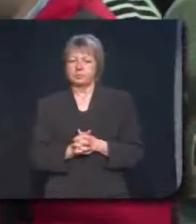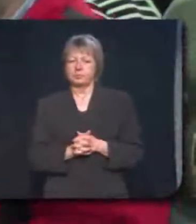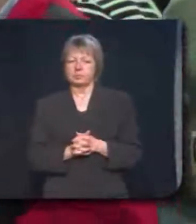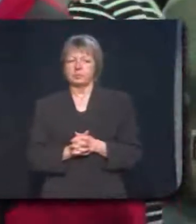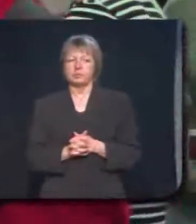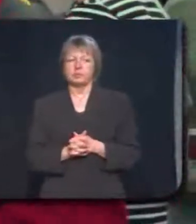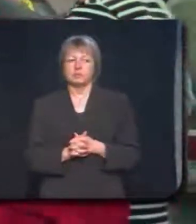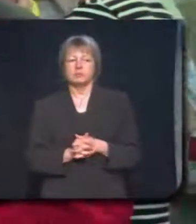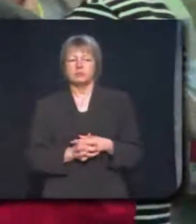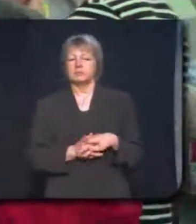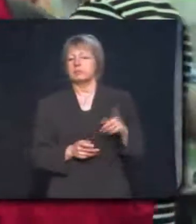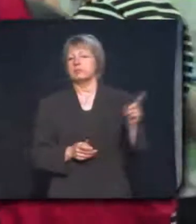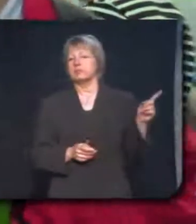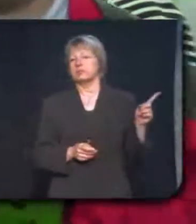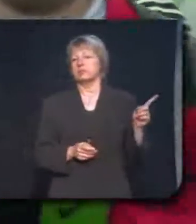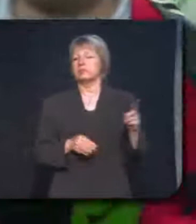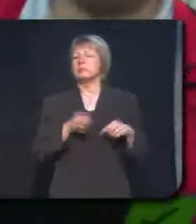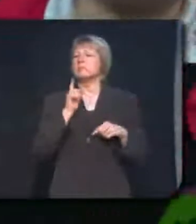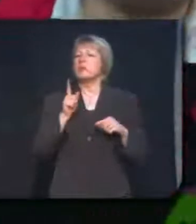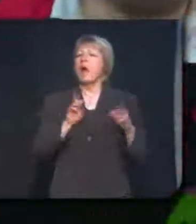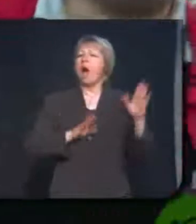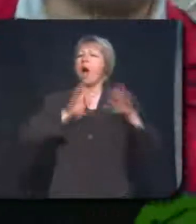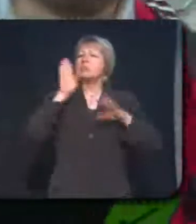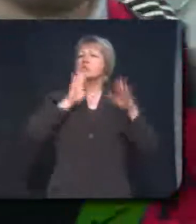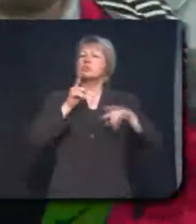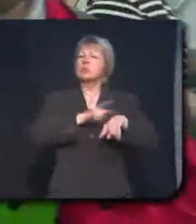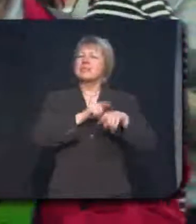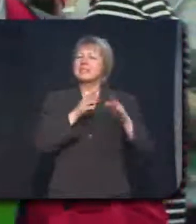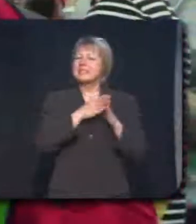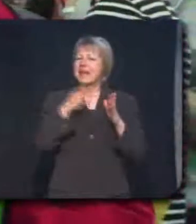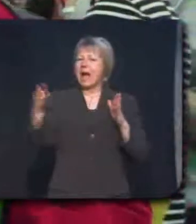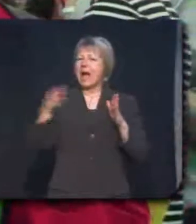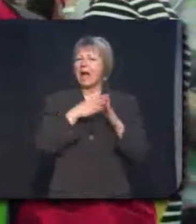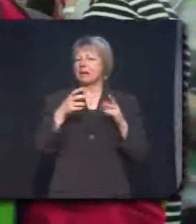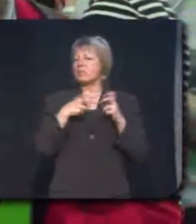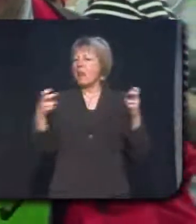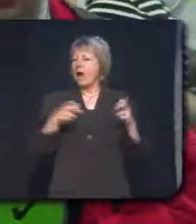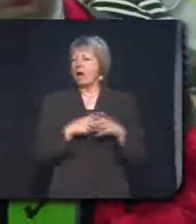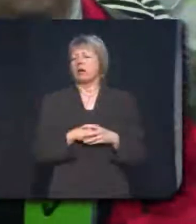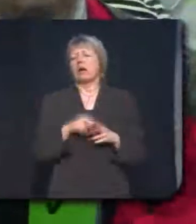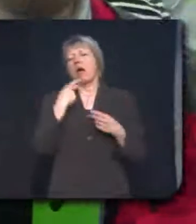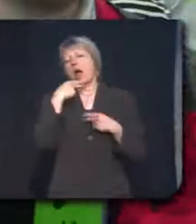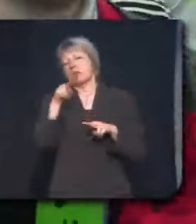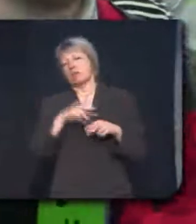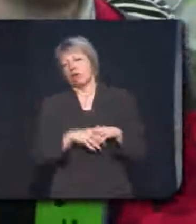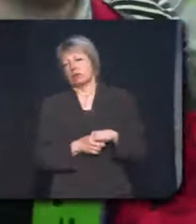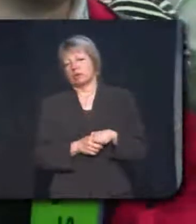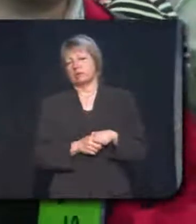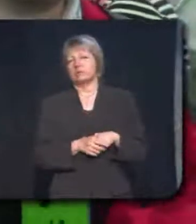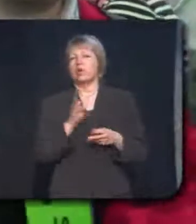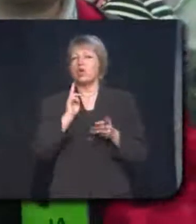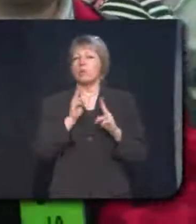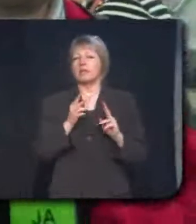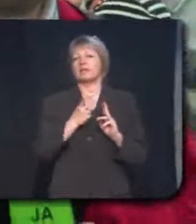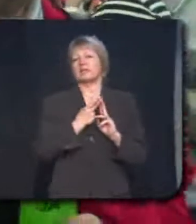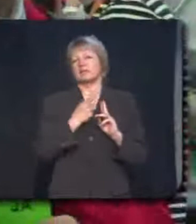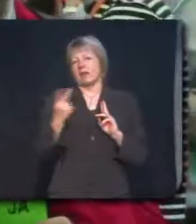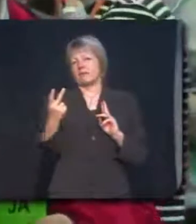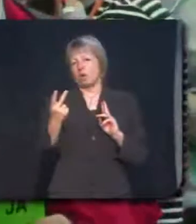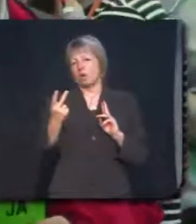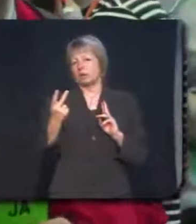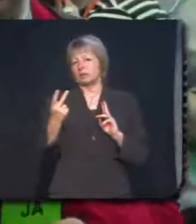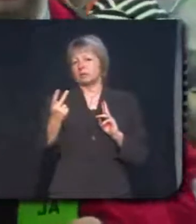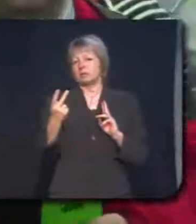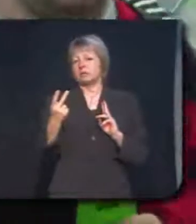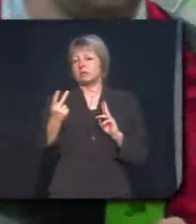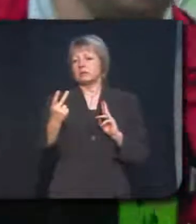wie lang sind die abstimm ungsräume dieser Abstimmungszeitraum ist in der Regel zwei Wochen falls